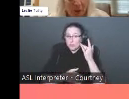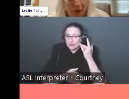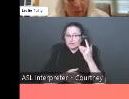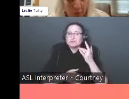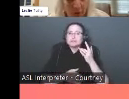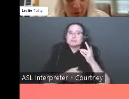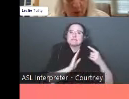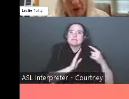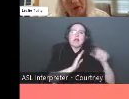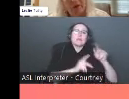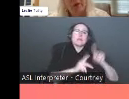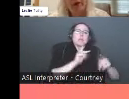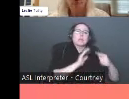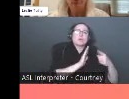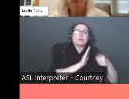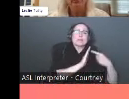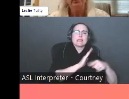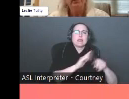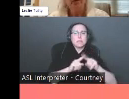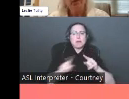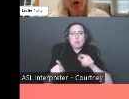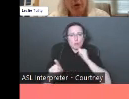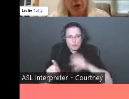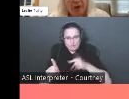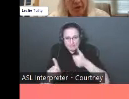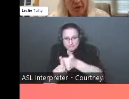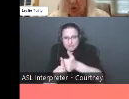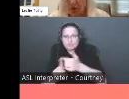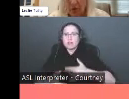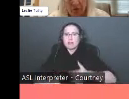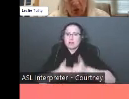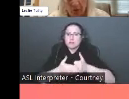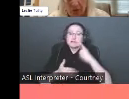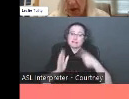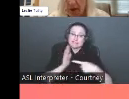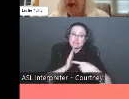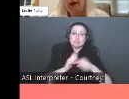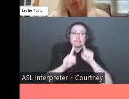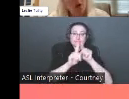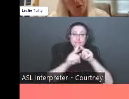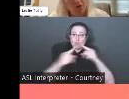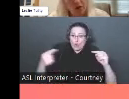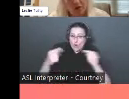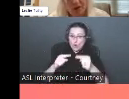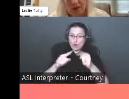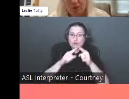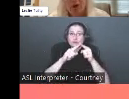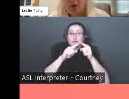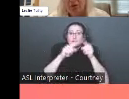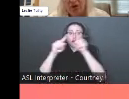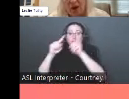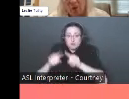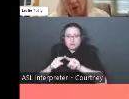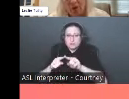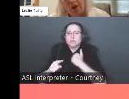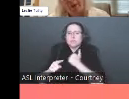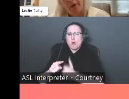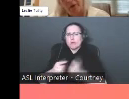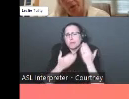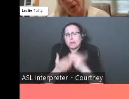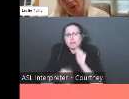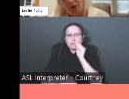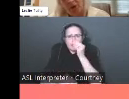c'est très utile. Donc, c'est un cycle où le partenaire est